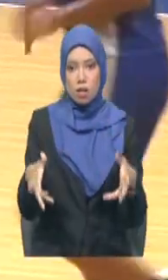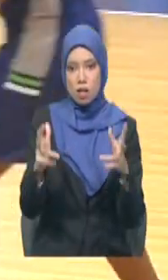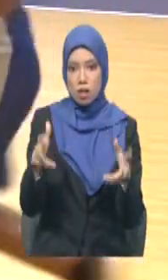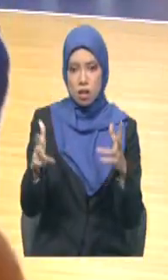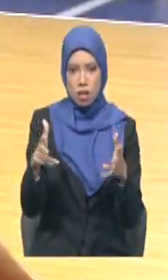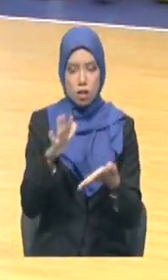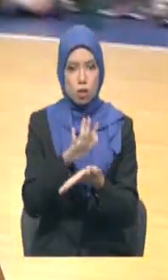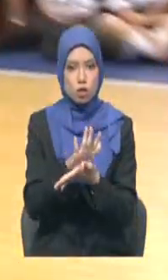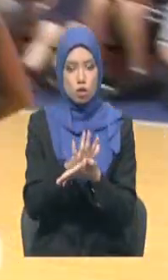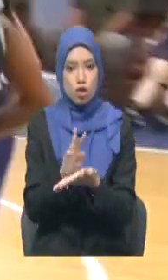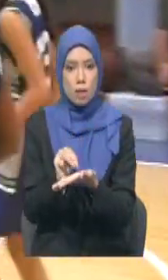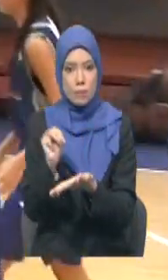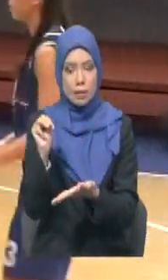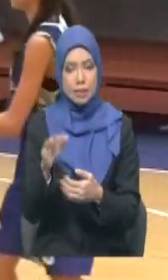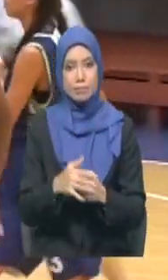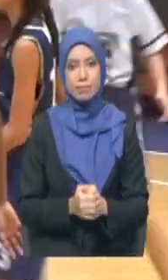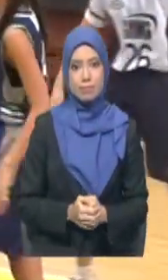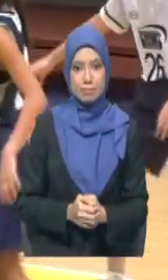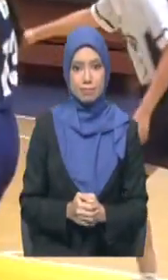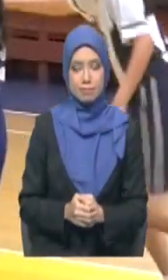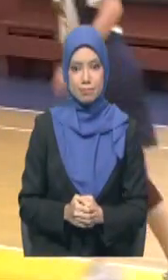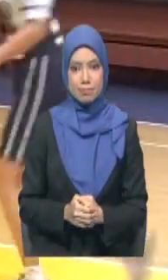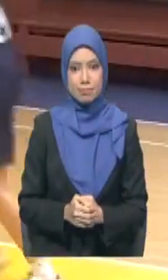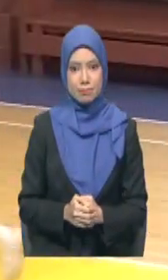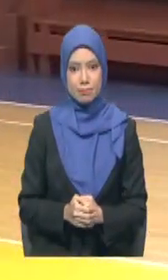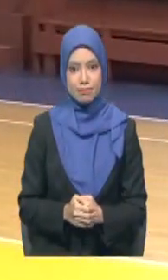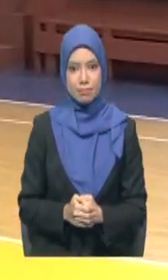antara sekolah-sekolah